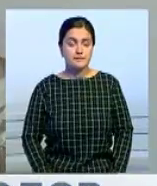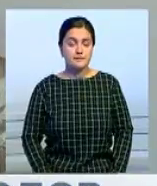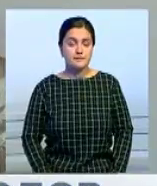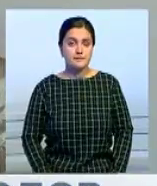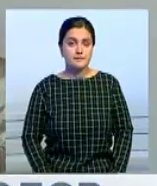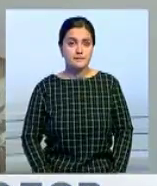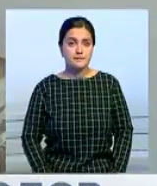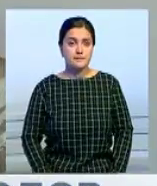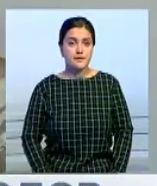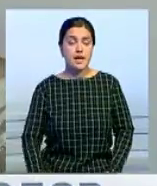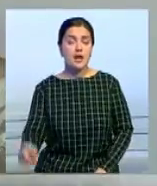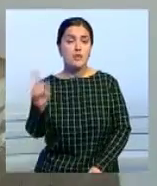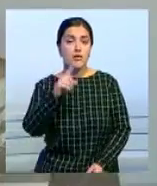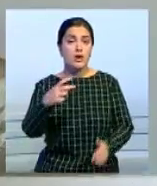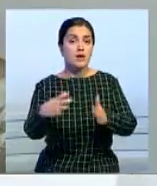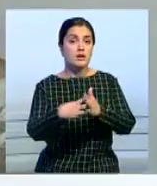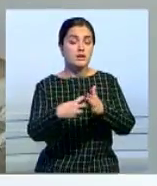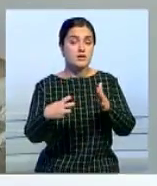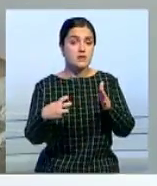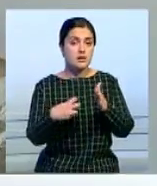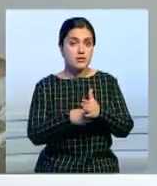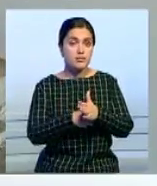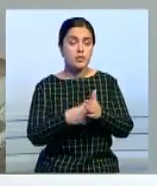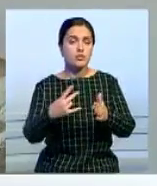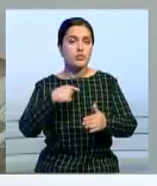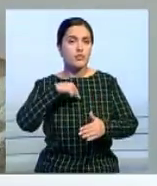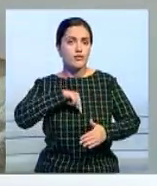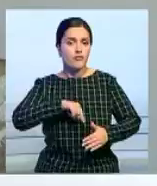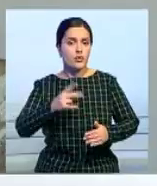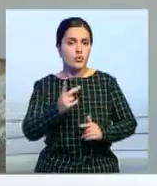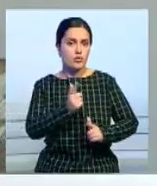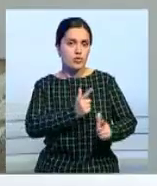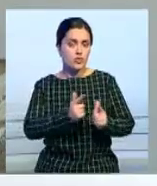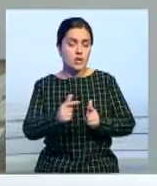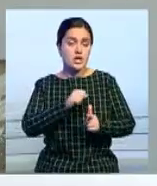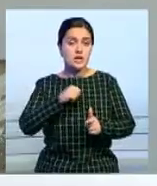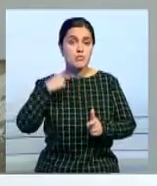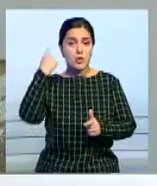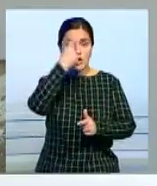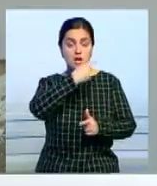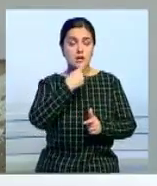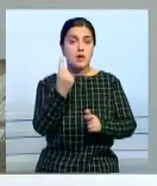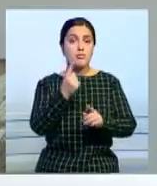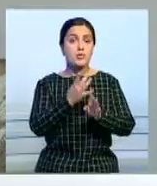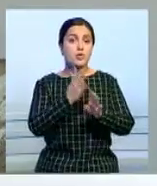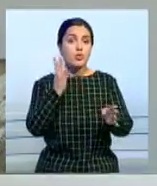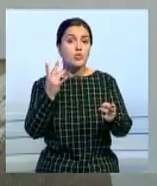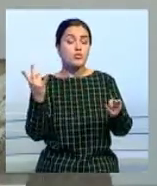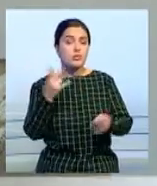Для того, чтобы создать брак, необходима внутренняя готовность самой личности. В первую очередь человек должен